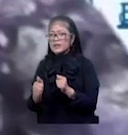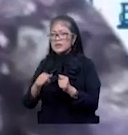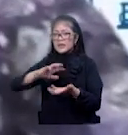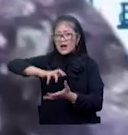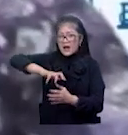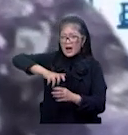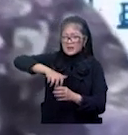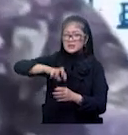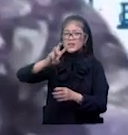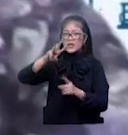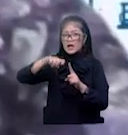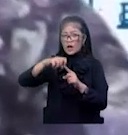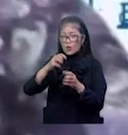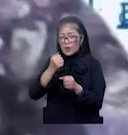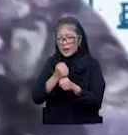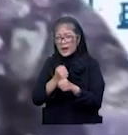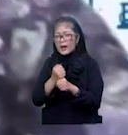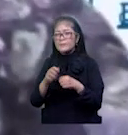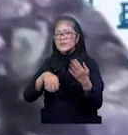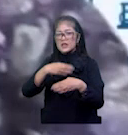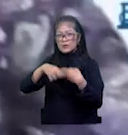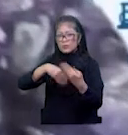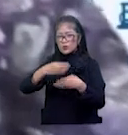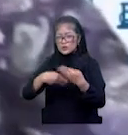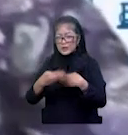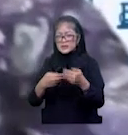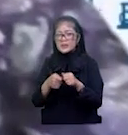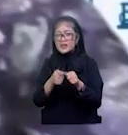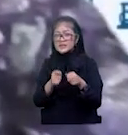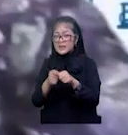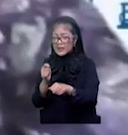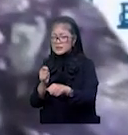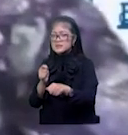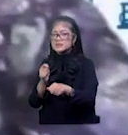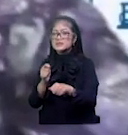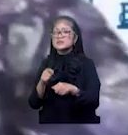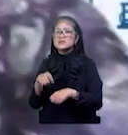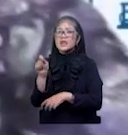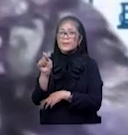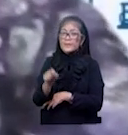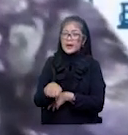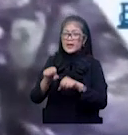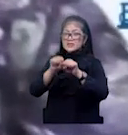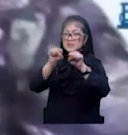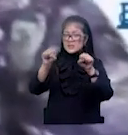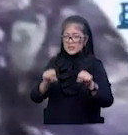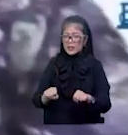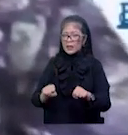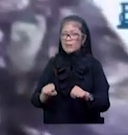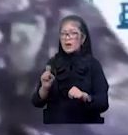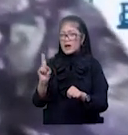LPG bersubsidi, saat ini sedang dilakukan uji coba. Tentunya kami juga menggunakan sistem gitu ya,